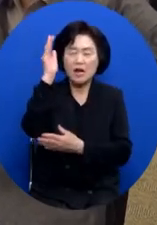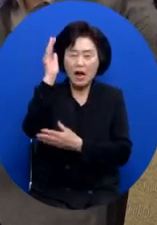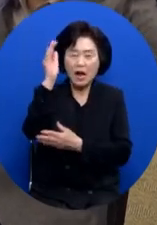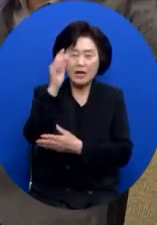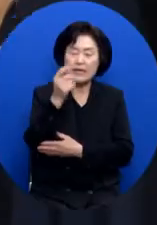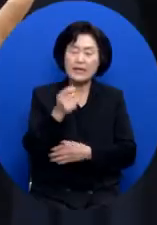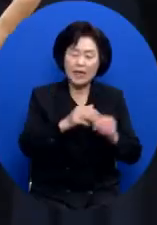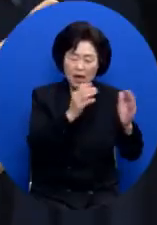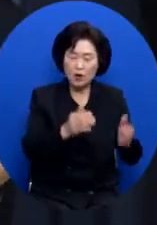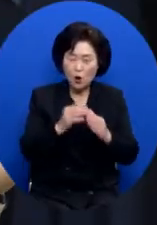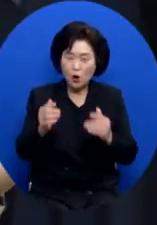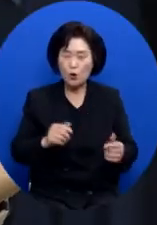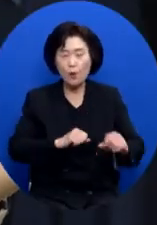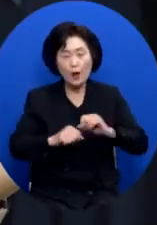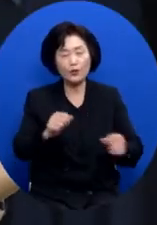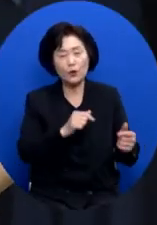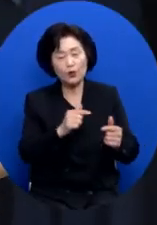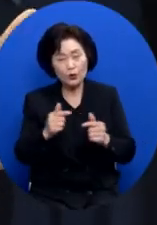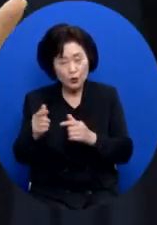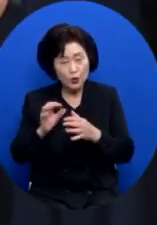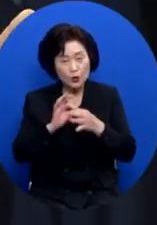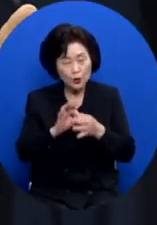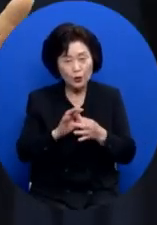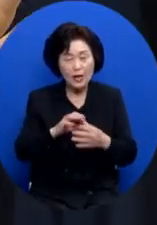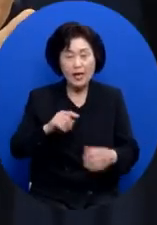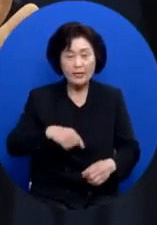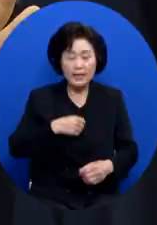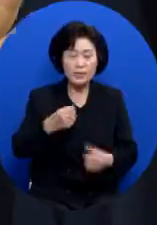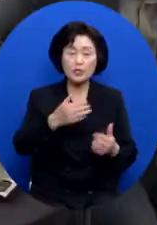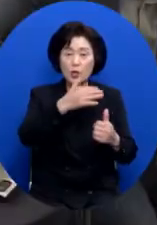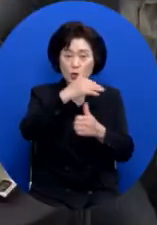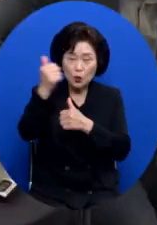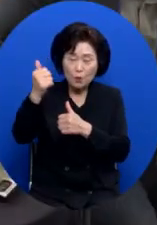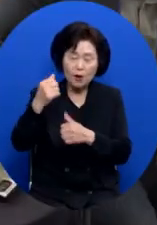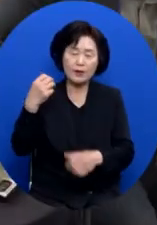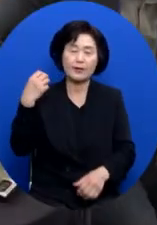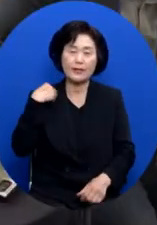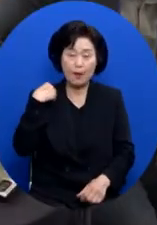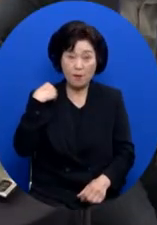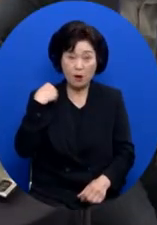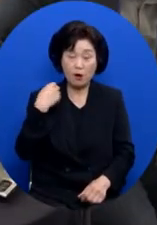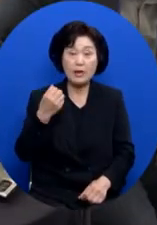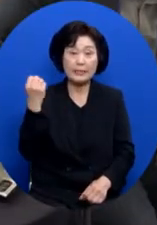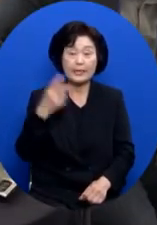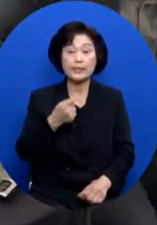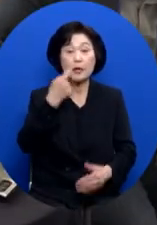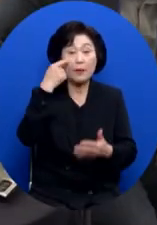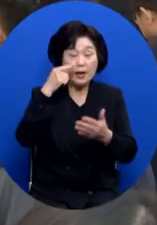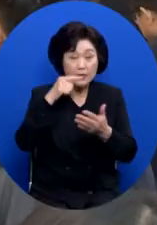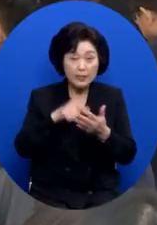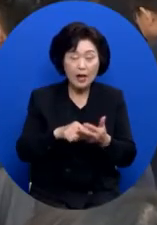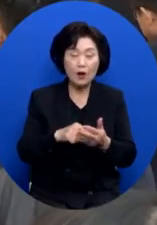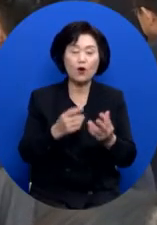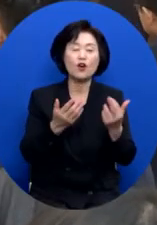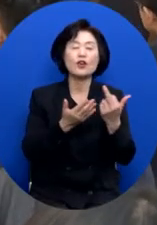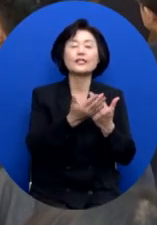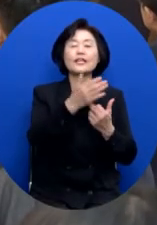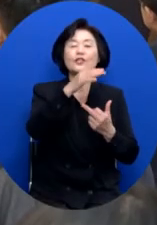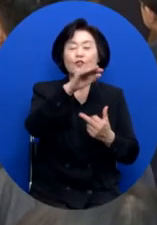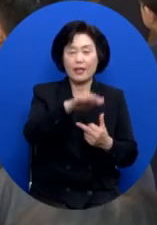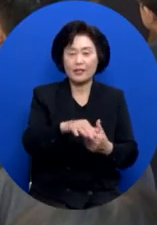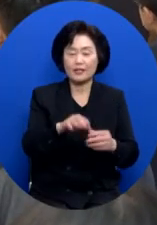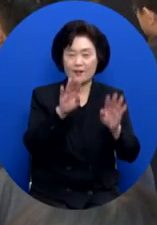통해 사역자로서 소명과 사명을 발견하고 비즈니스 선교사로 세워져가는 비전스쿨이 제주에서